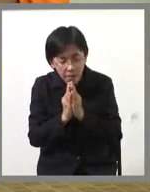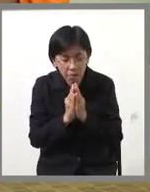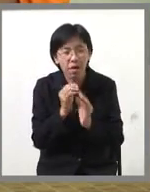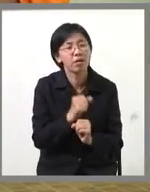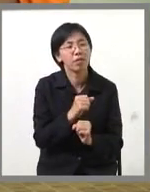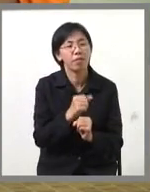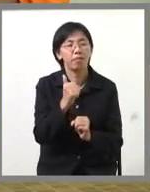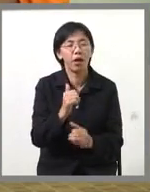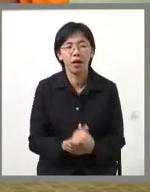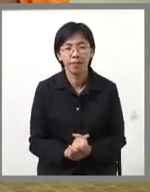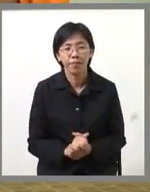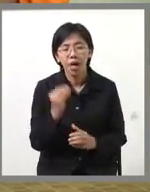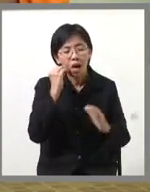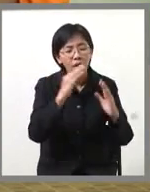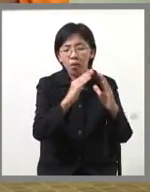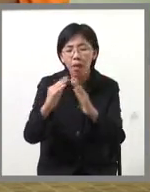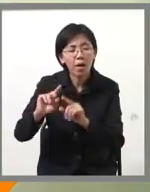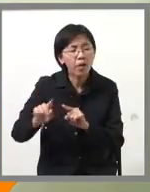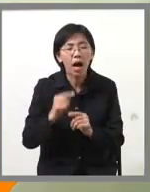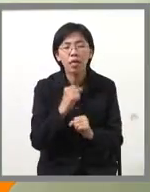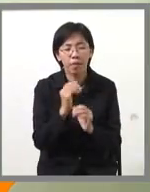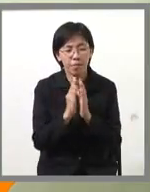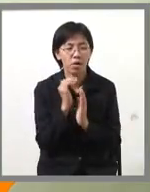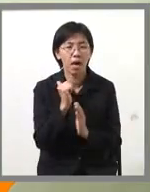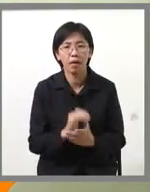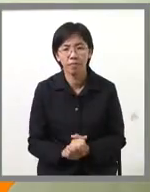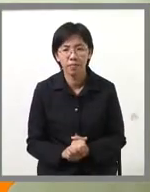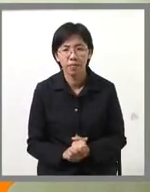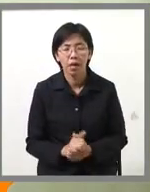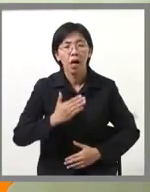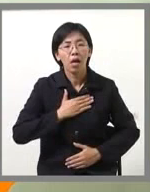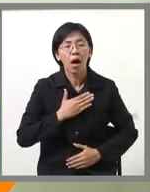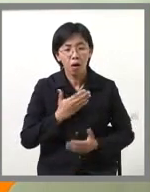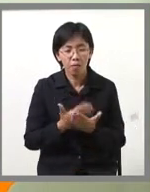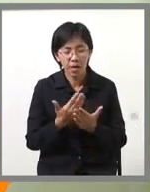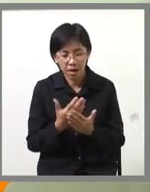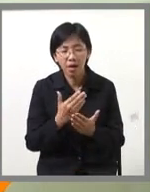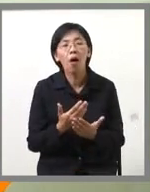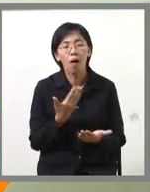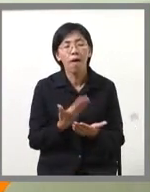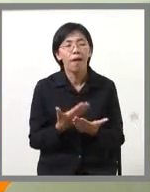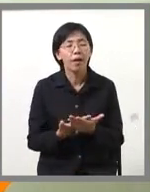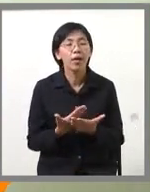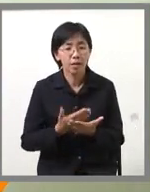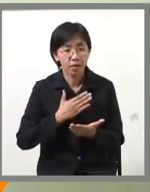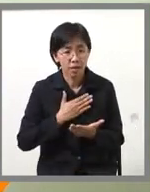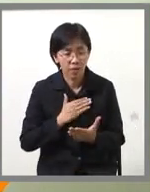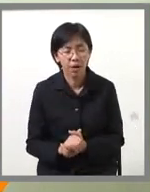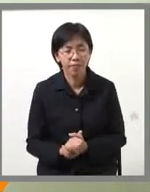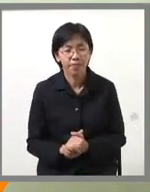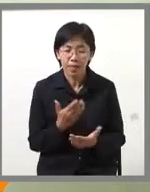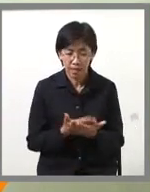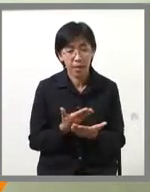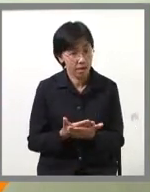ารถจะทำกันได้ทุกบ้านพออย่างน้อยเรามีเงินมีทองเงิน